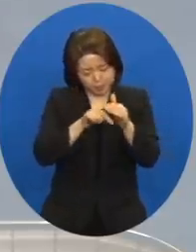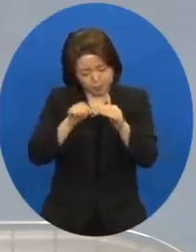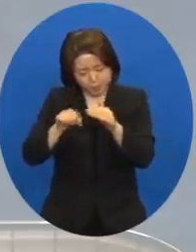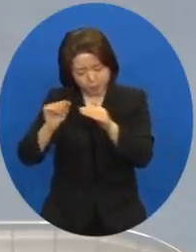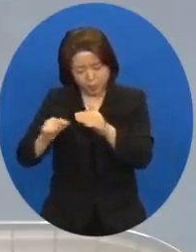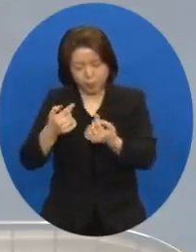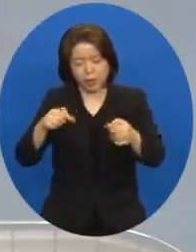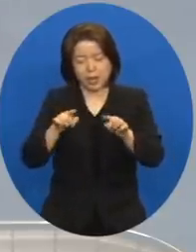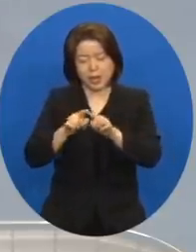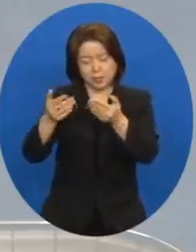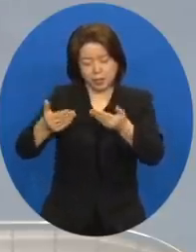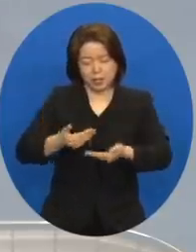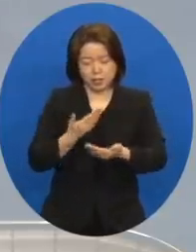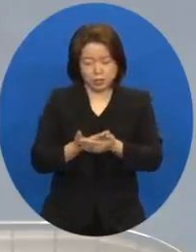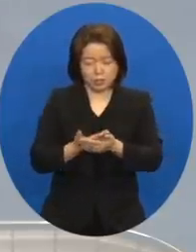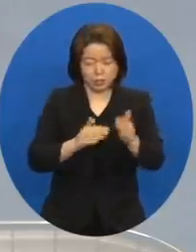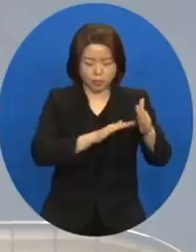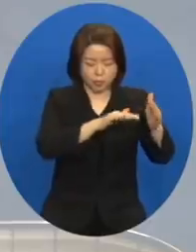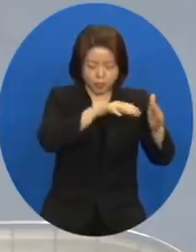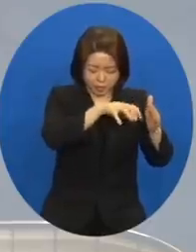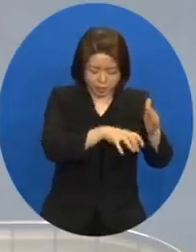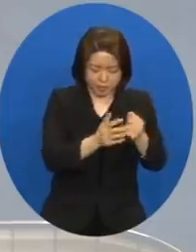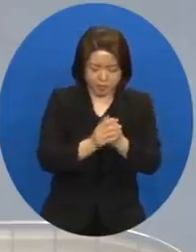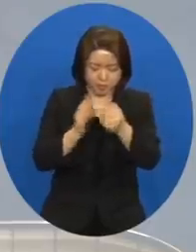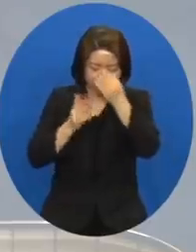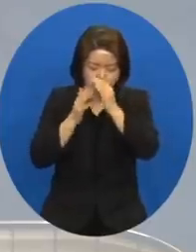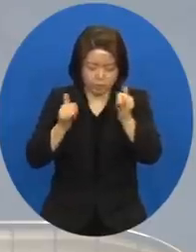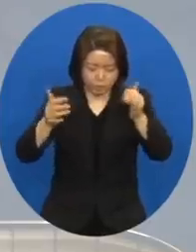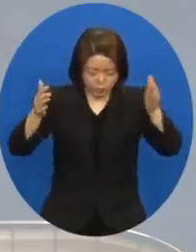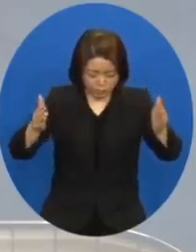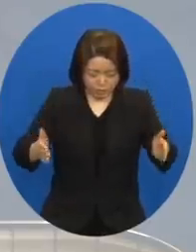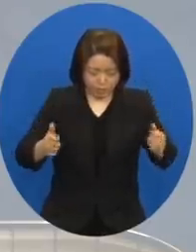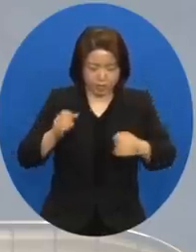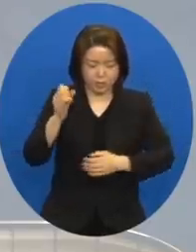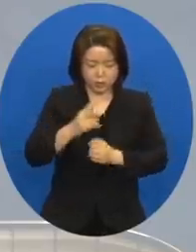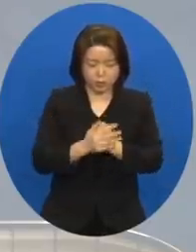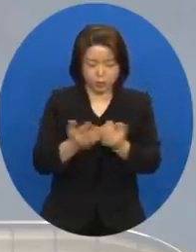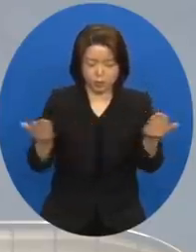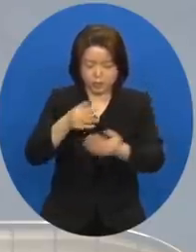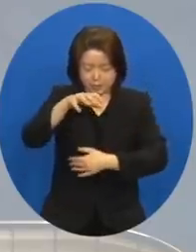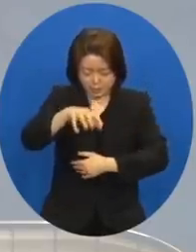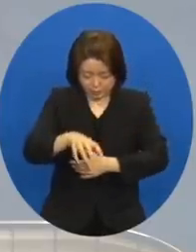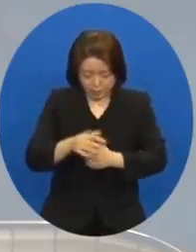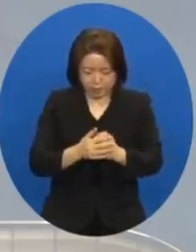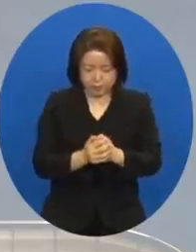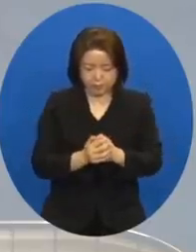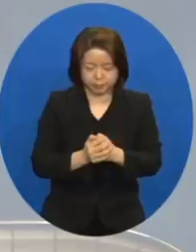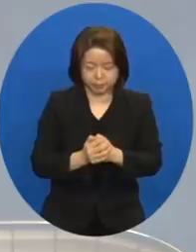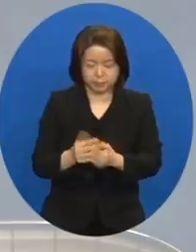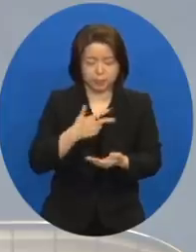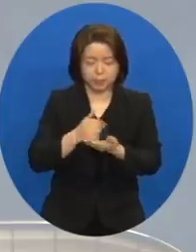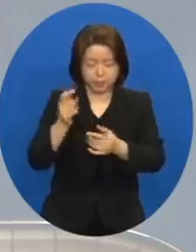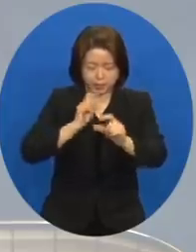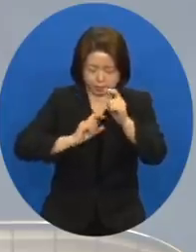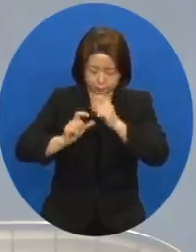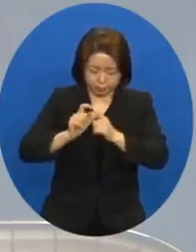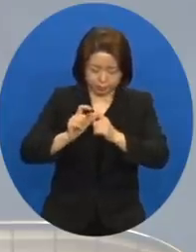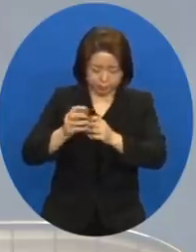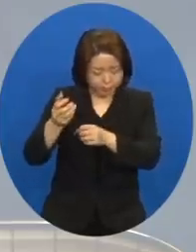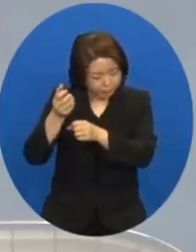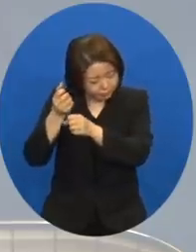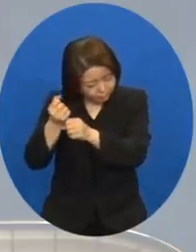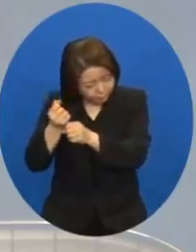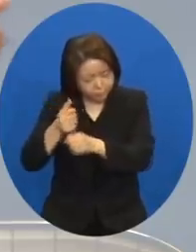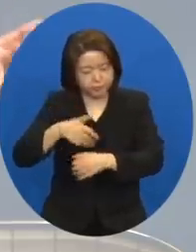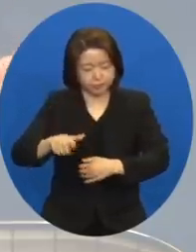주시기 원합니다 가정에서 성도들 사이에 우리의 일터에서 주님을 더 의지합니다